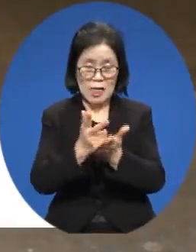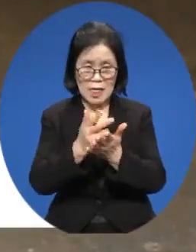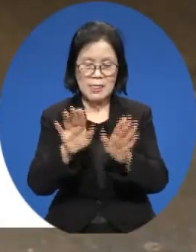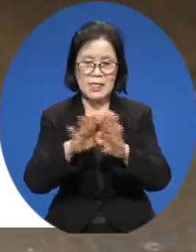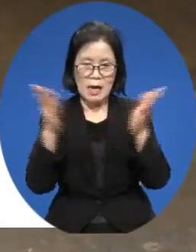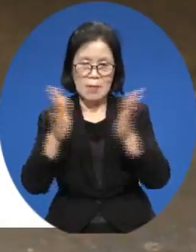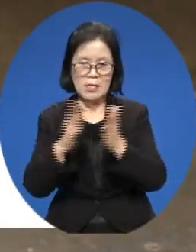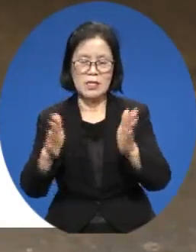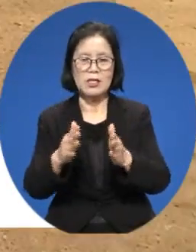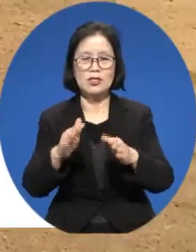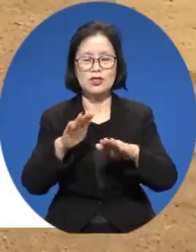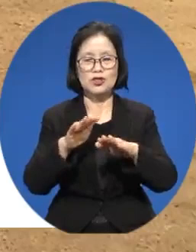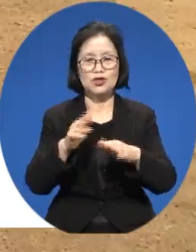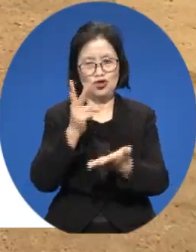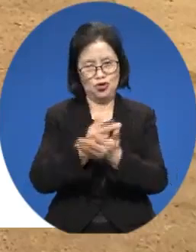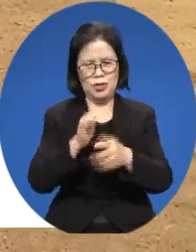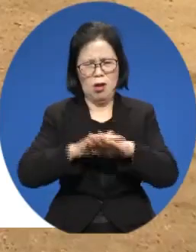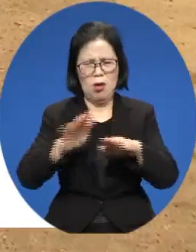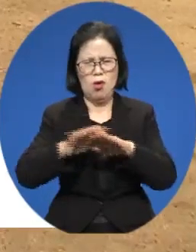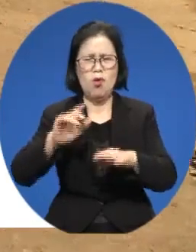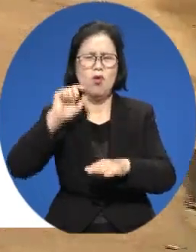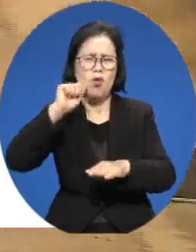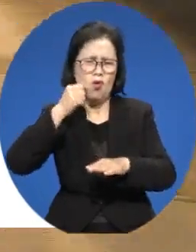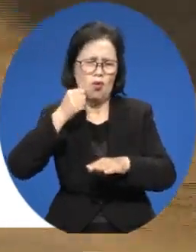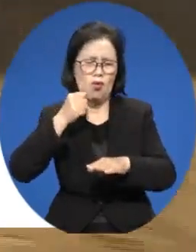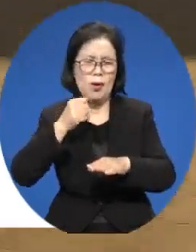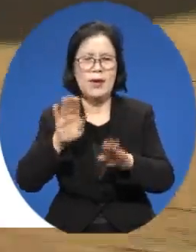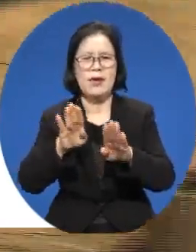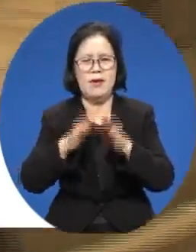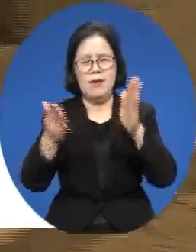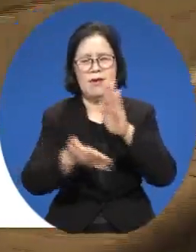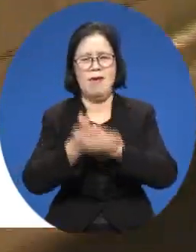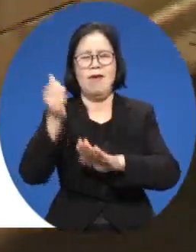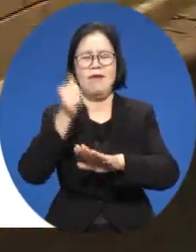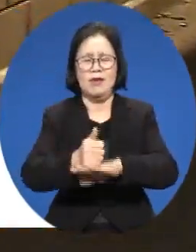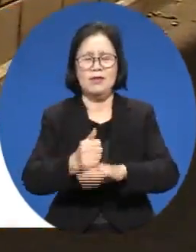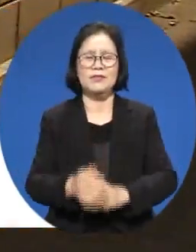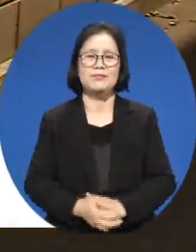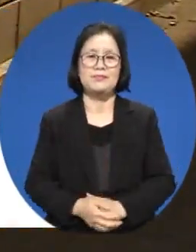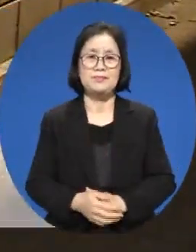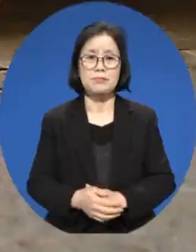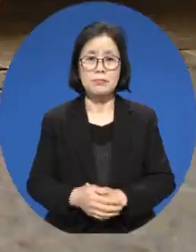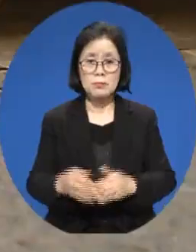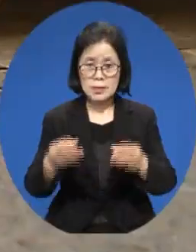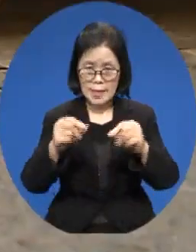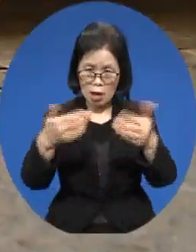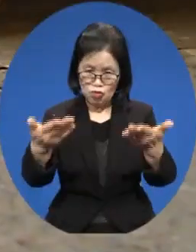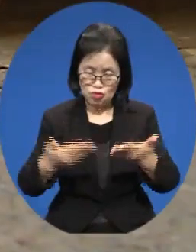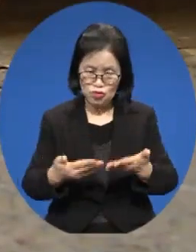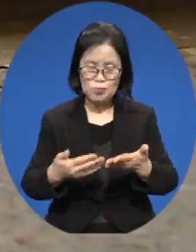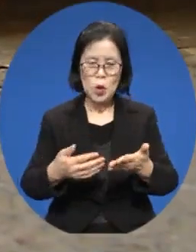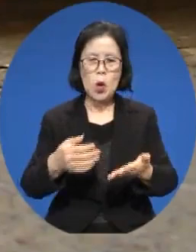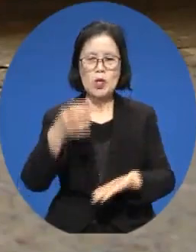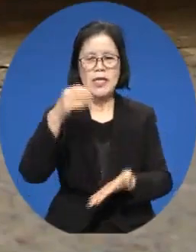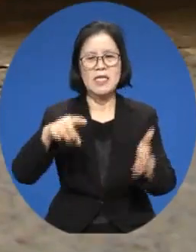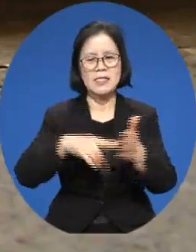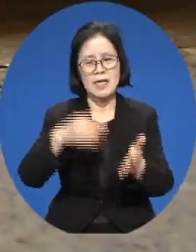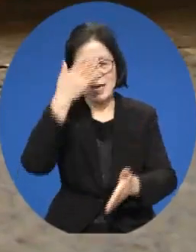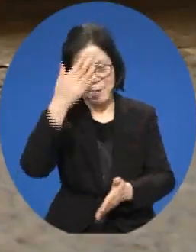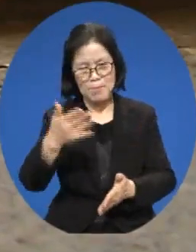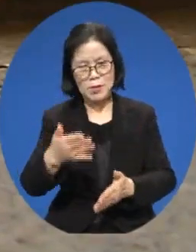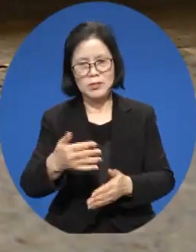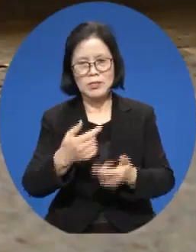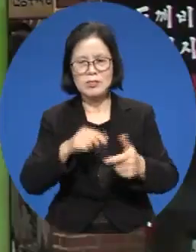주차 란 해결에 나섰습니다 땅을 개방한 시민 등 에는 재산세 감면 등 인센티브를 제공해 참여를